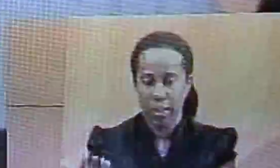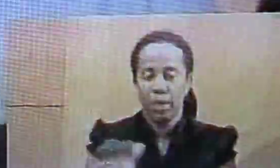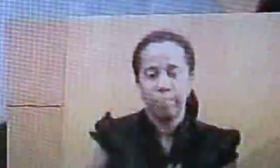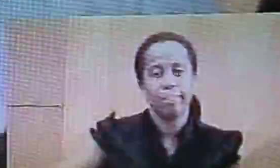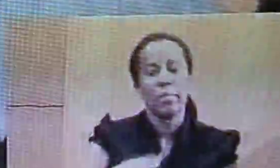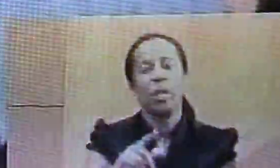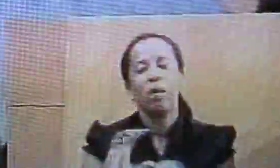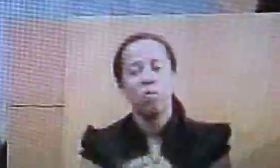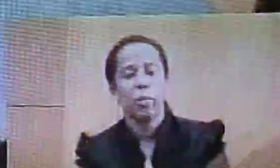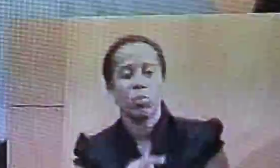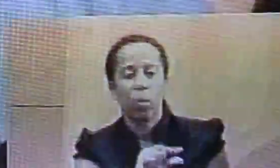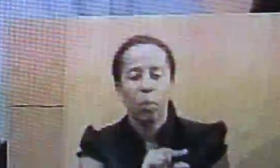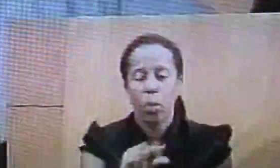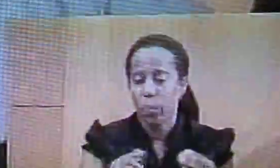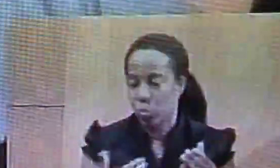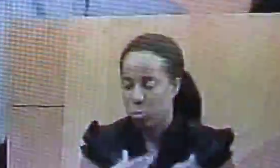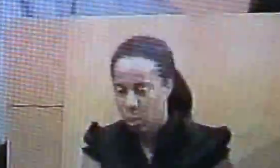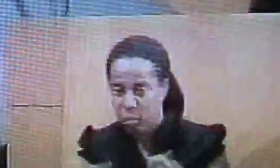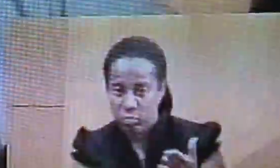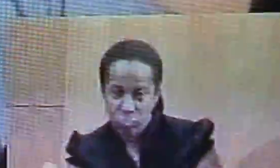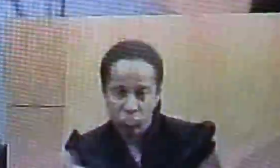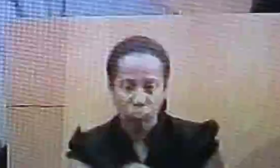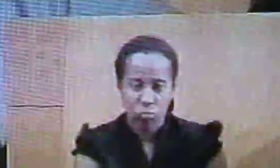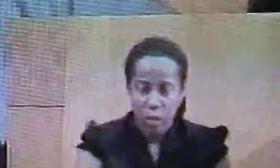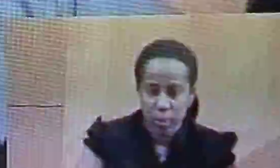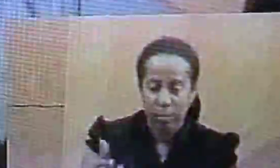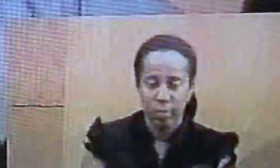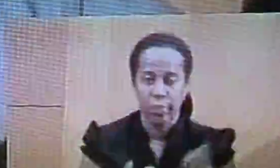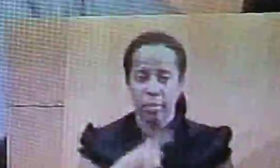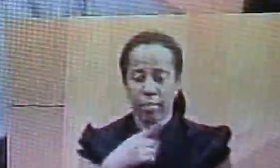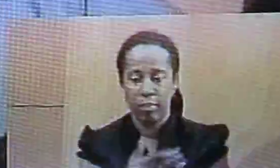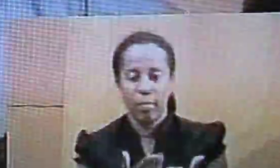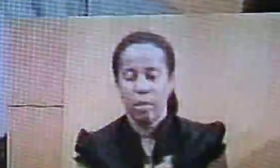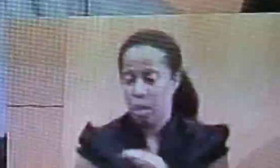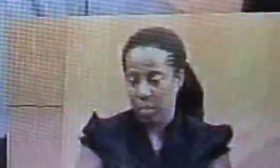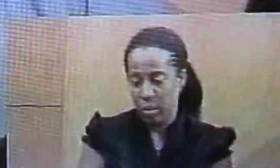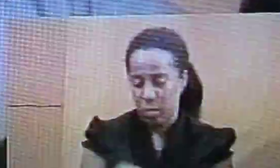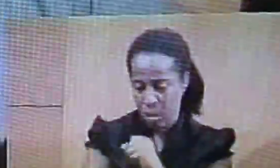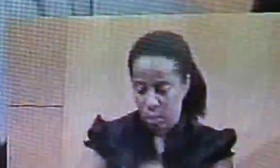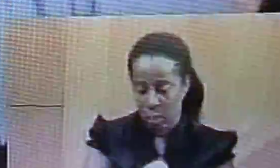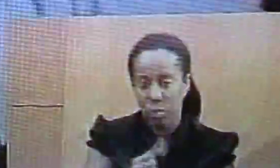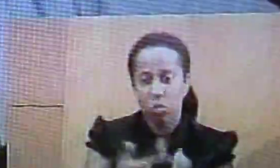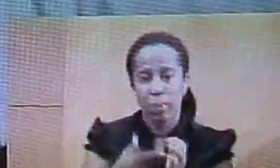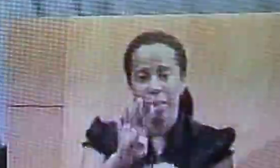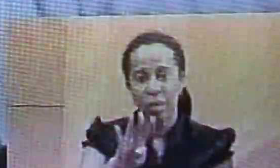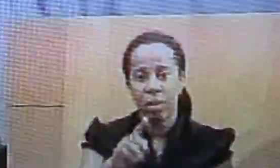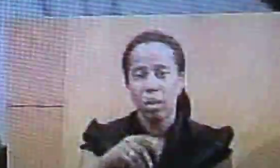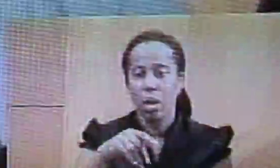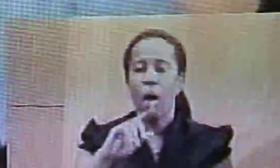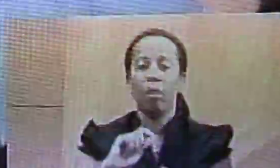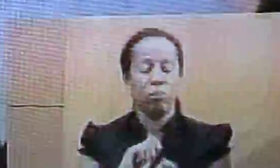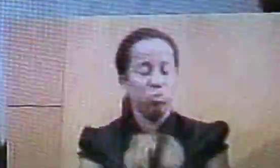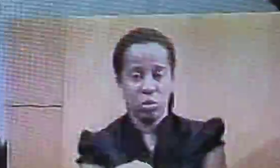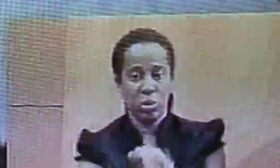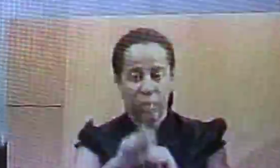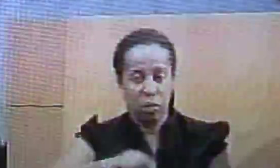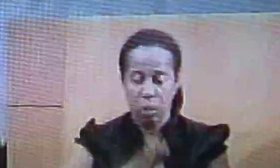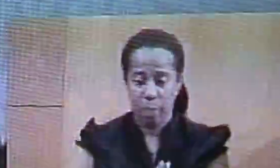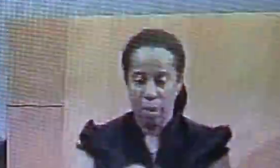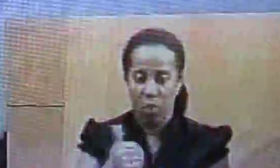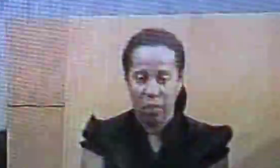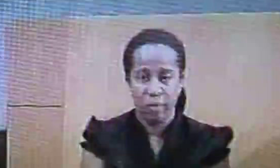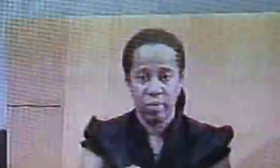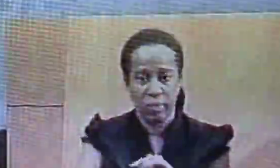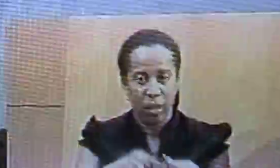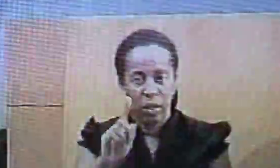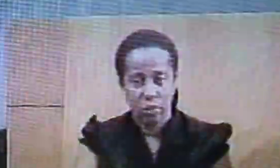faire et stabiliser un peu leur gestion. À partir de 2004, il faut faire un appel d'offres. Et qu'est-ce qui arrive dans l'appel d'offres? C'est